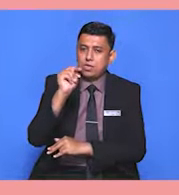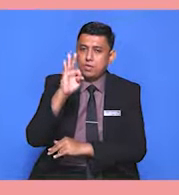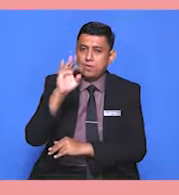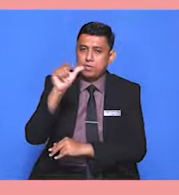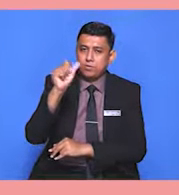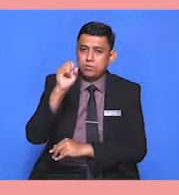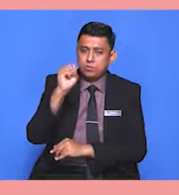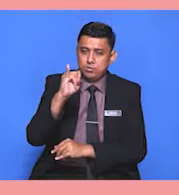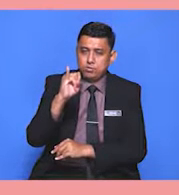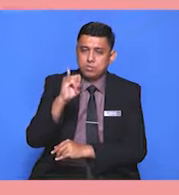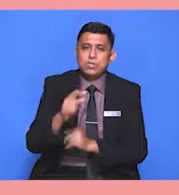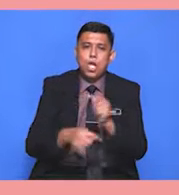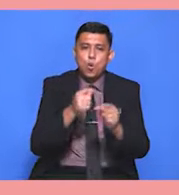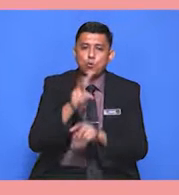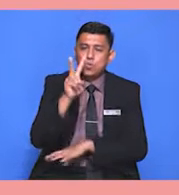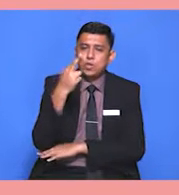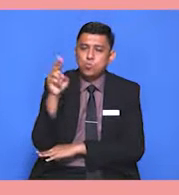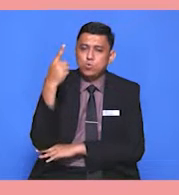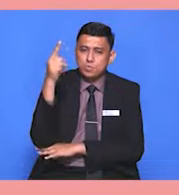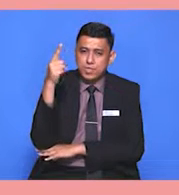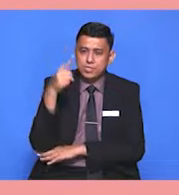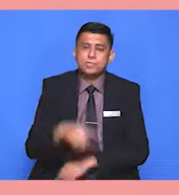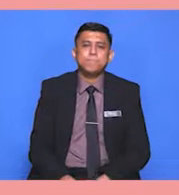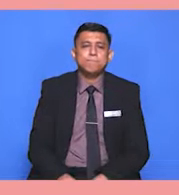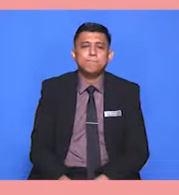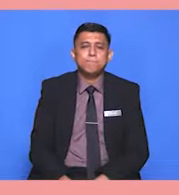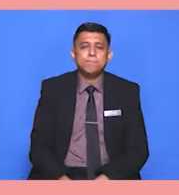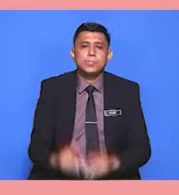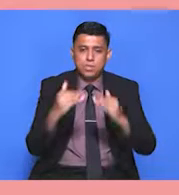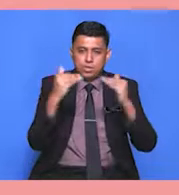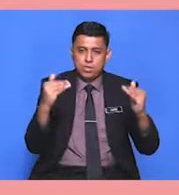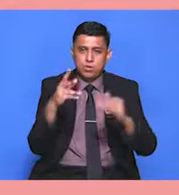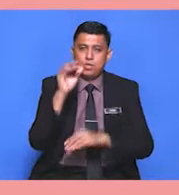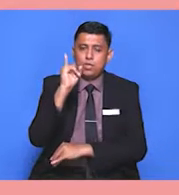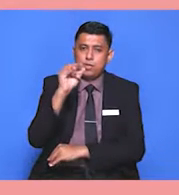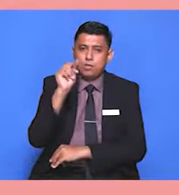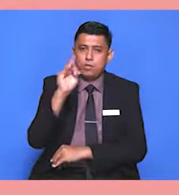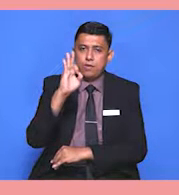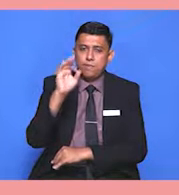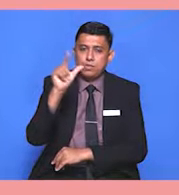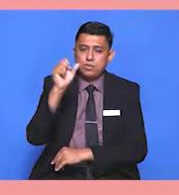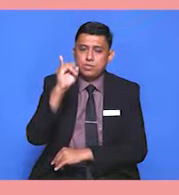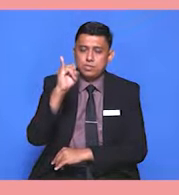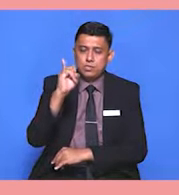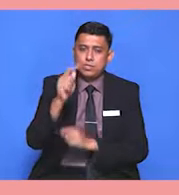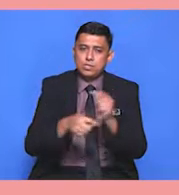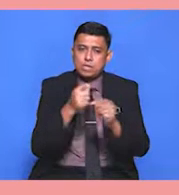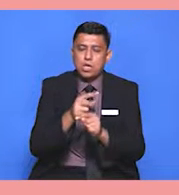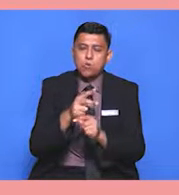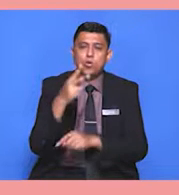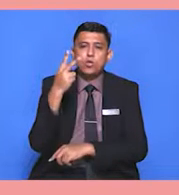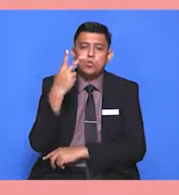tahun 2011. Kadar inflasi pada tahun 2011